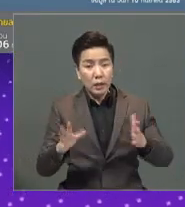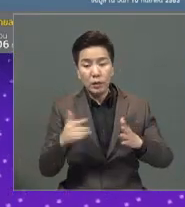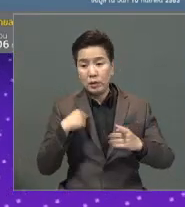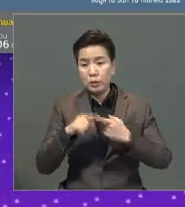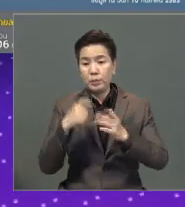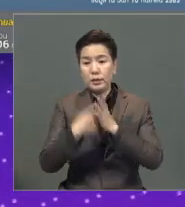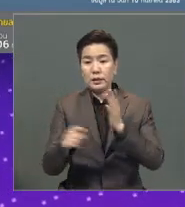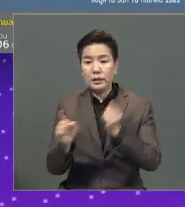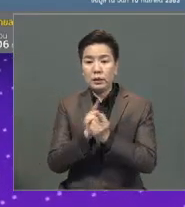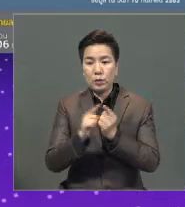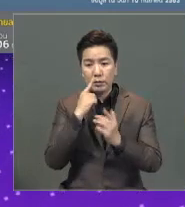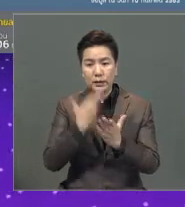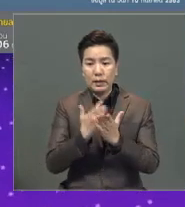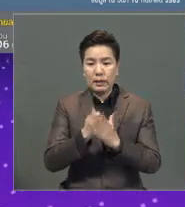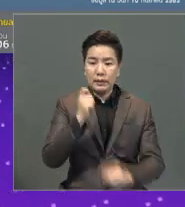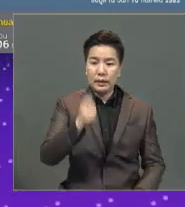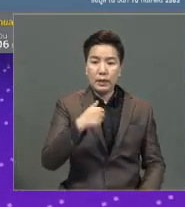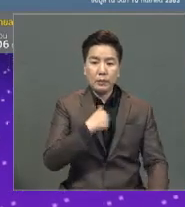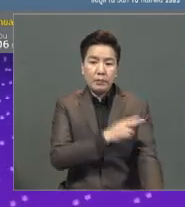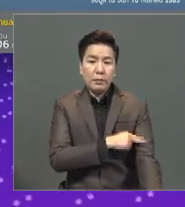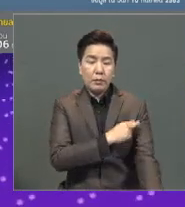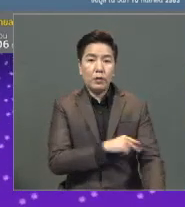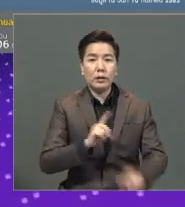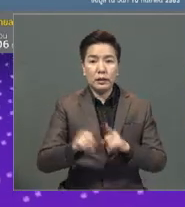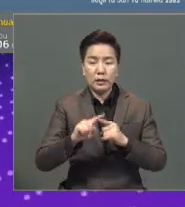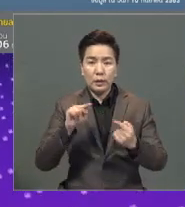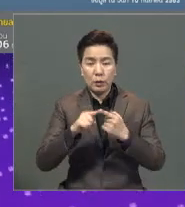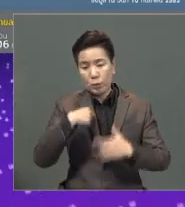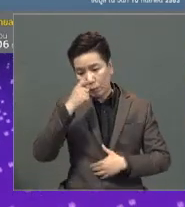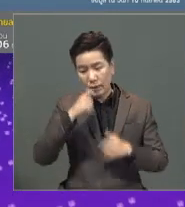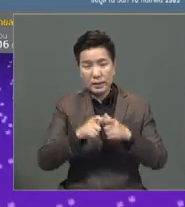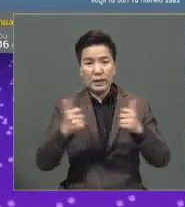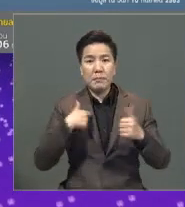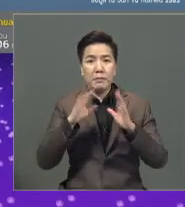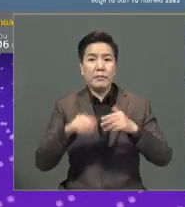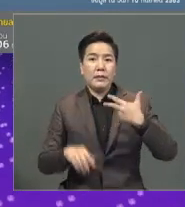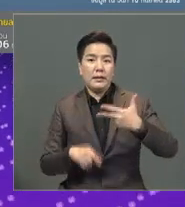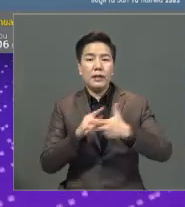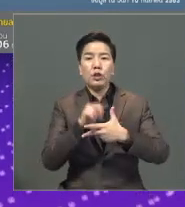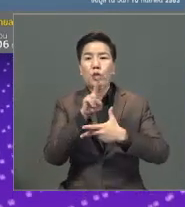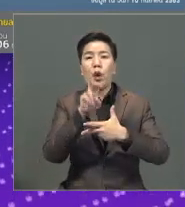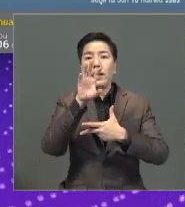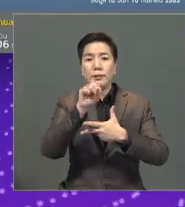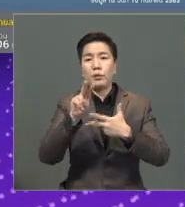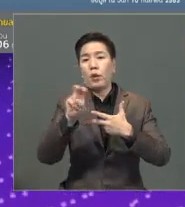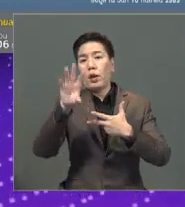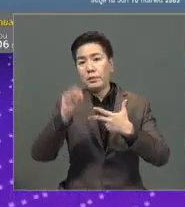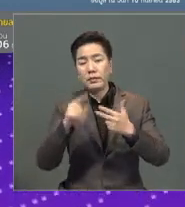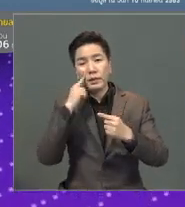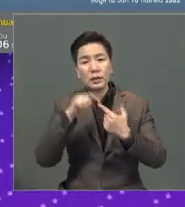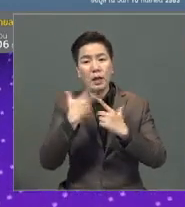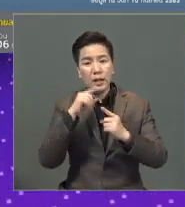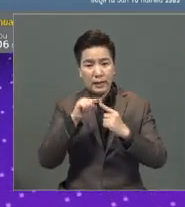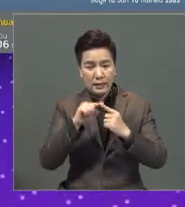ทั้งนี้สำนักงานการสังคมครับจะจ่ายให้แก่สถานพยาบาลสำหรับวัคซีนมีขนาดใหญ่ชนิด 3สายพานอัตรา 250บาทต่อคนต่อปี